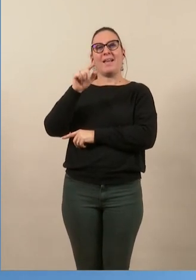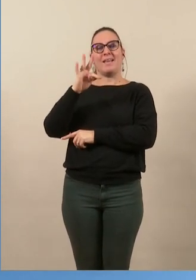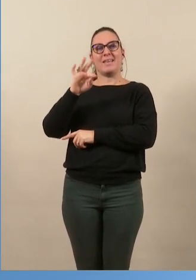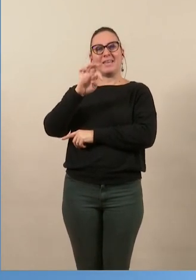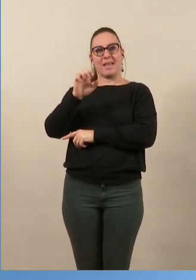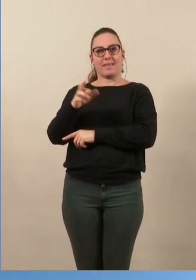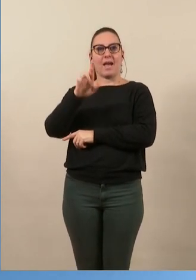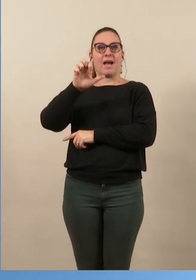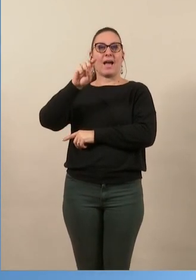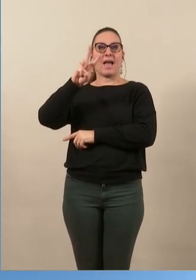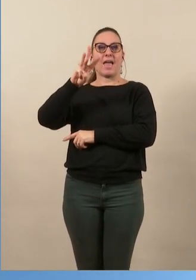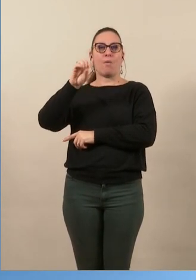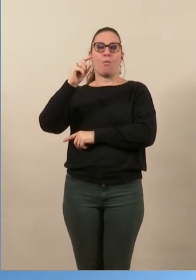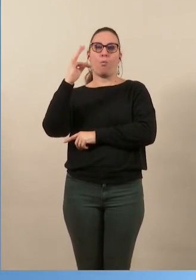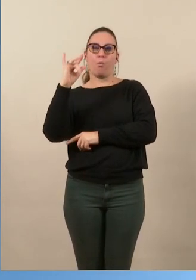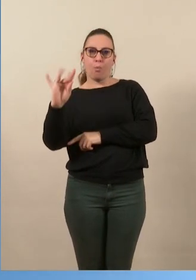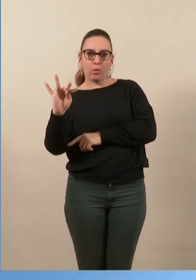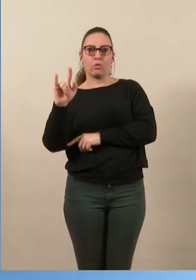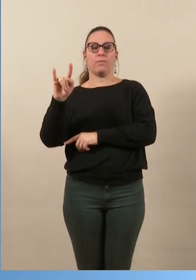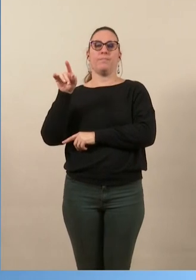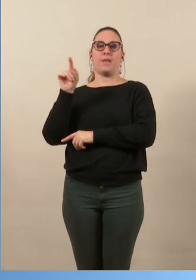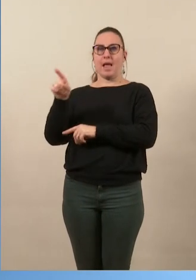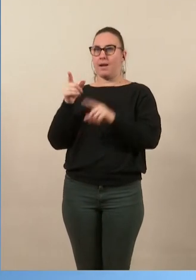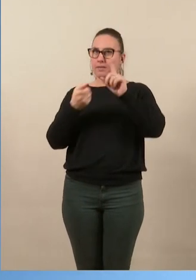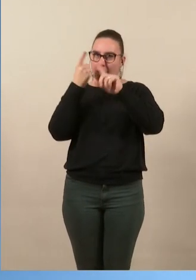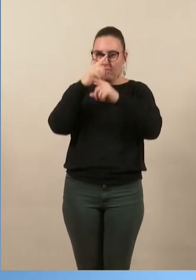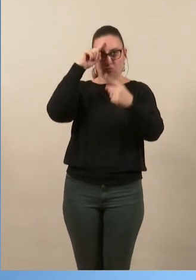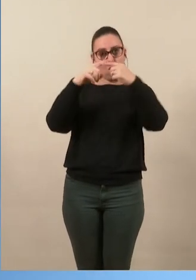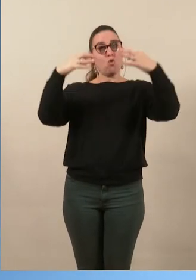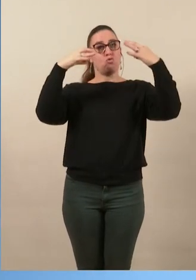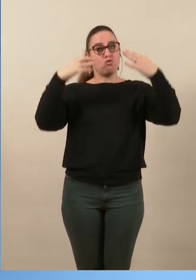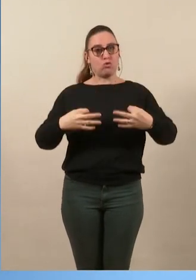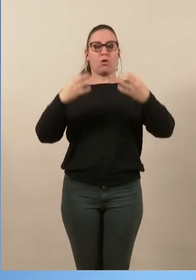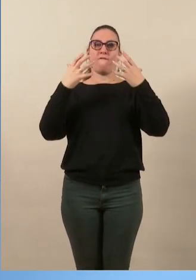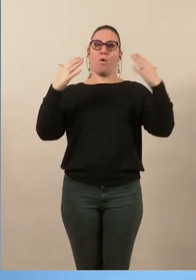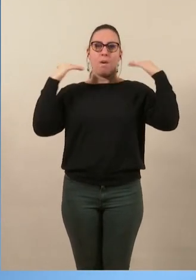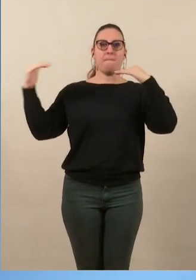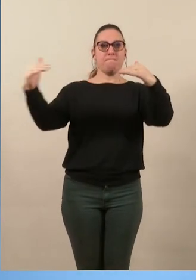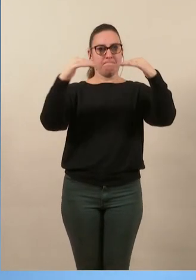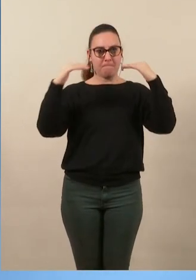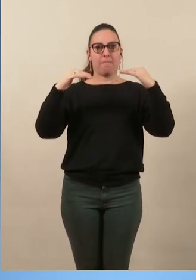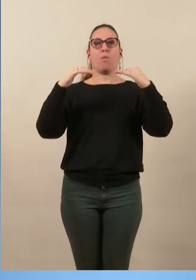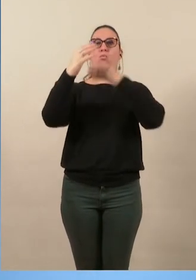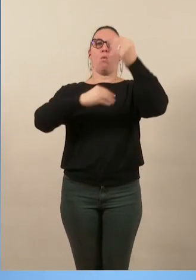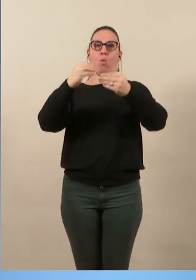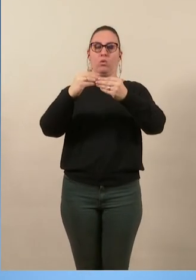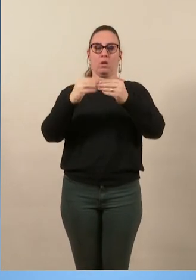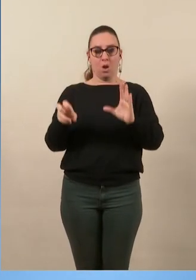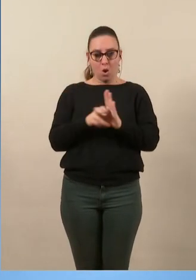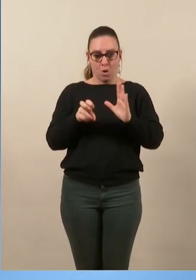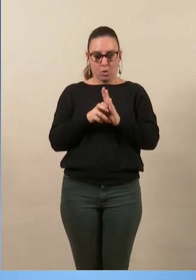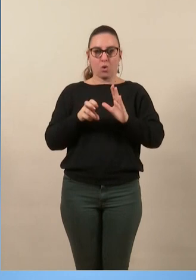dessine un espace sûr et juste pour l'humanité à l'échelle de Grenoble le